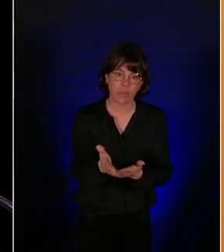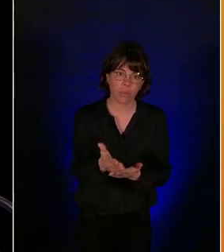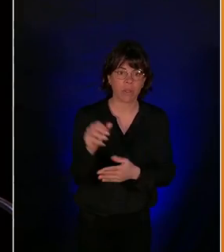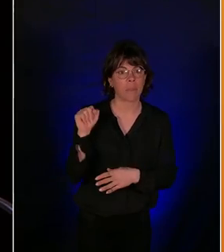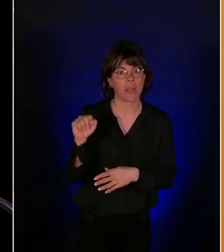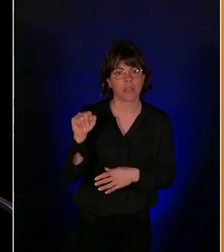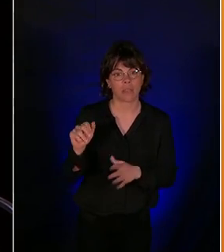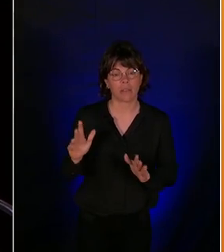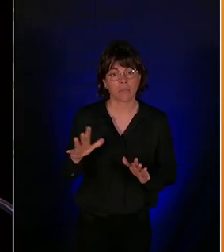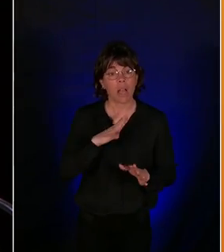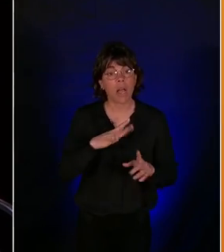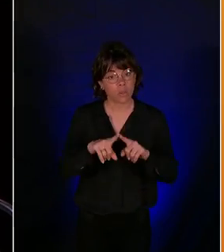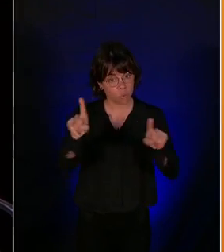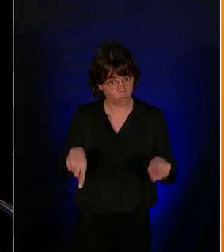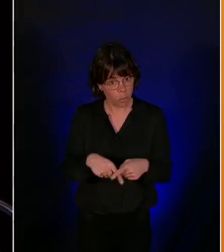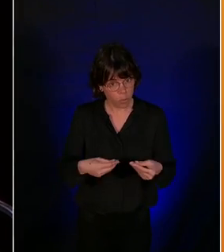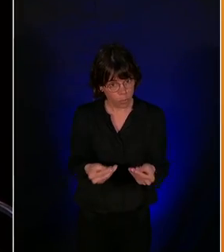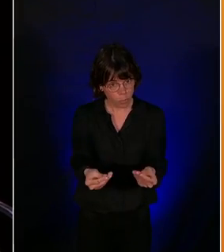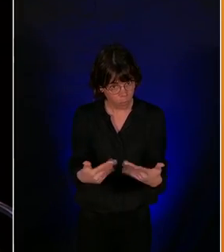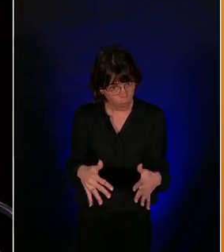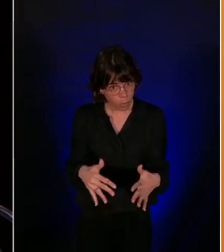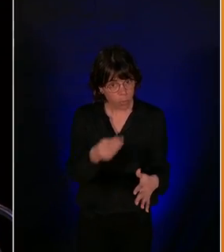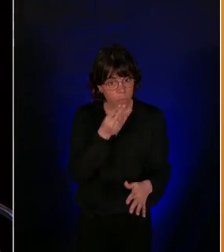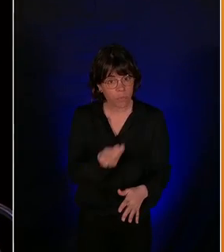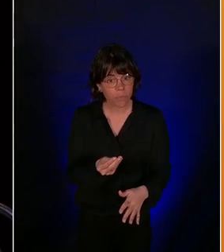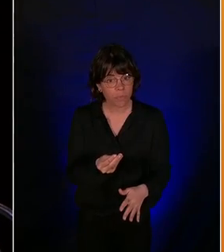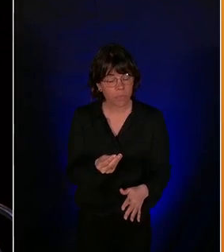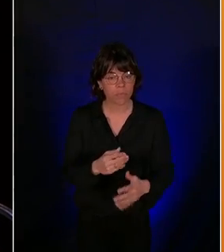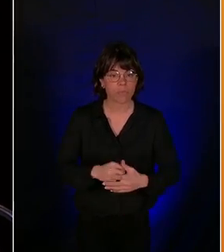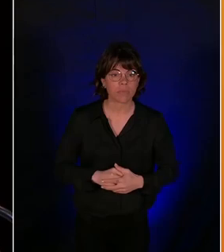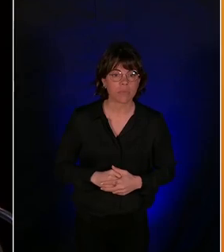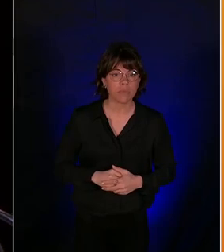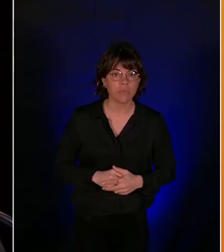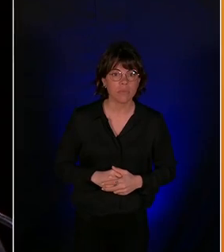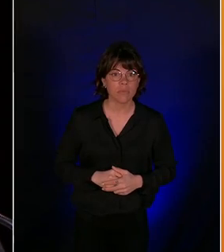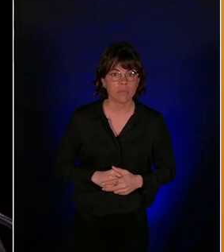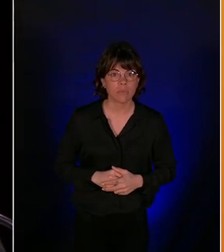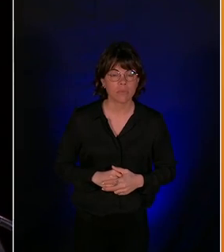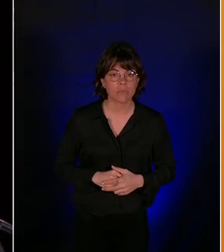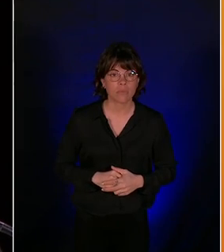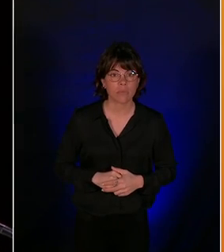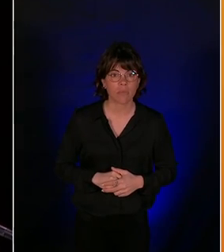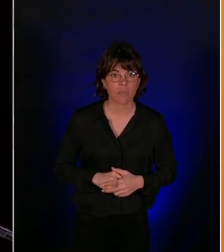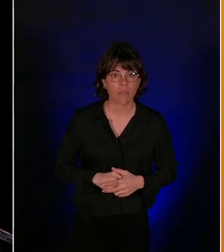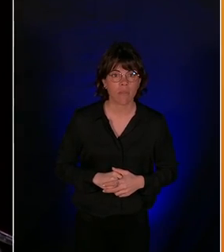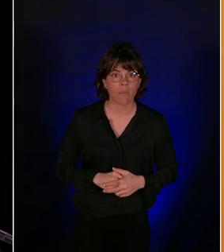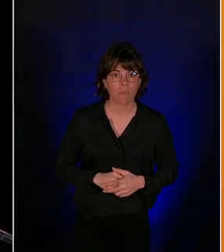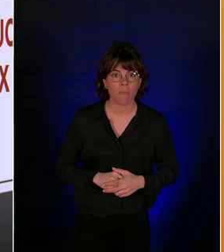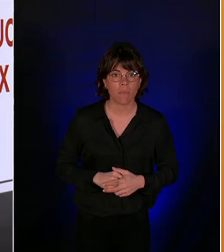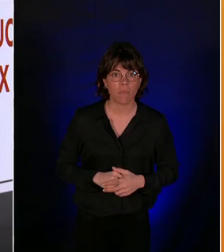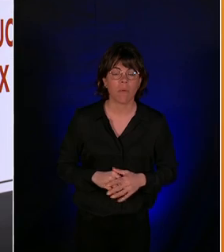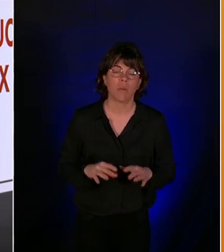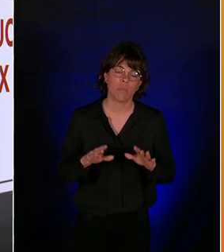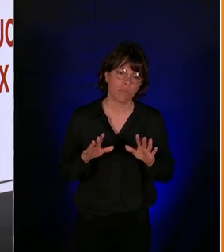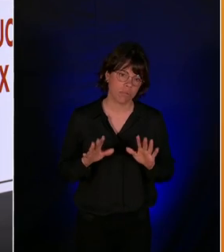donc vous avez eu les documents je pense alors on fait la et ben on fait la la